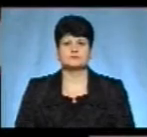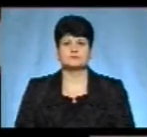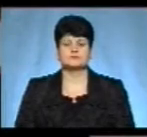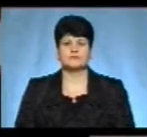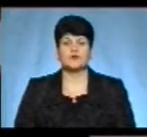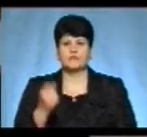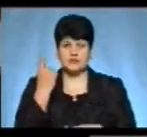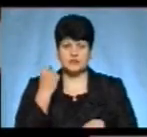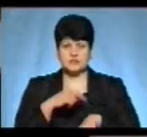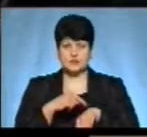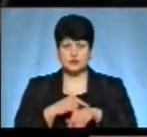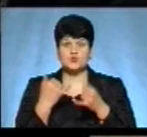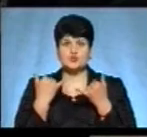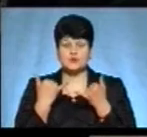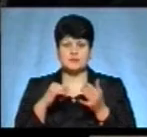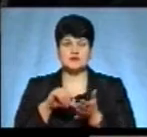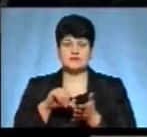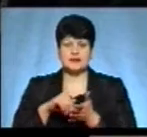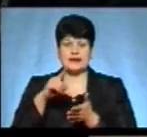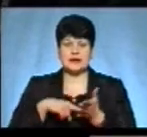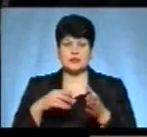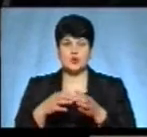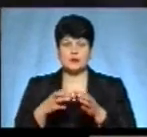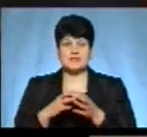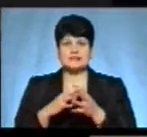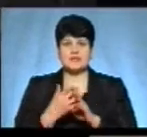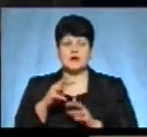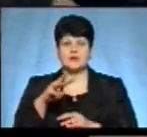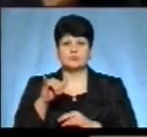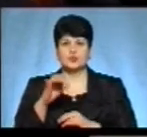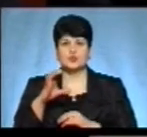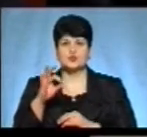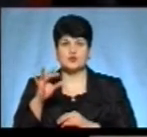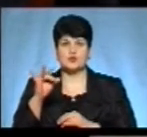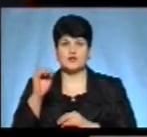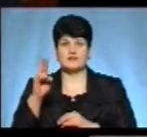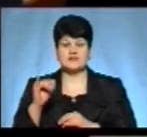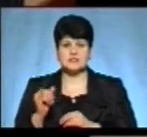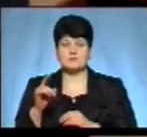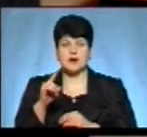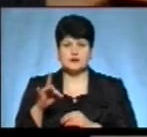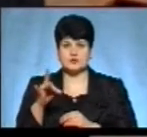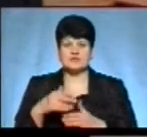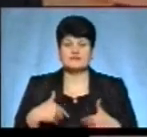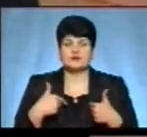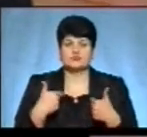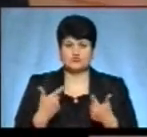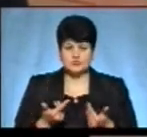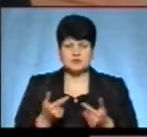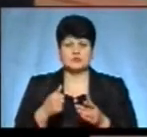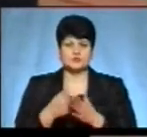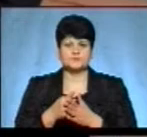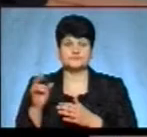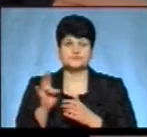Об 11 годині сьогодні представники релігійної громади села Мусорівці з Баразького району звернулися до архієпископа Тернопільської і